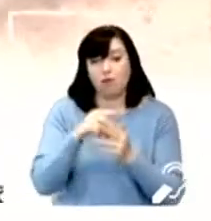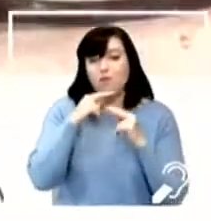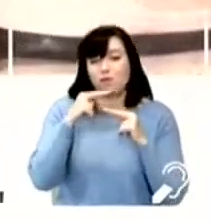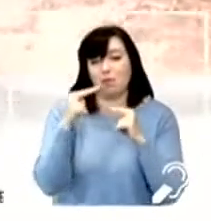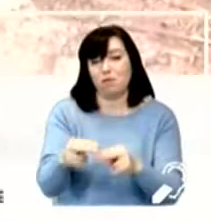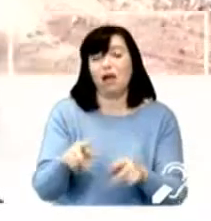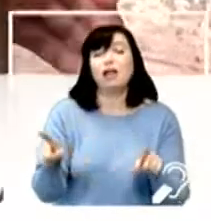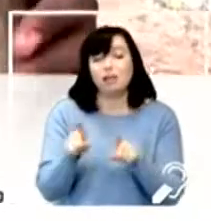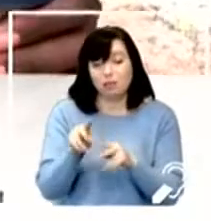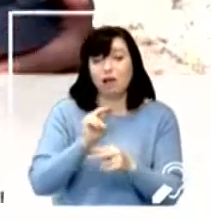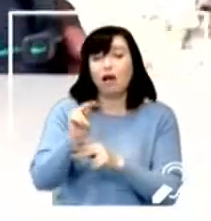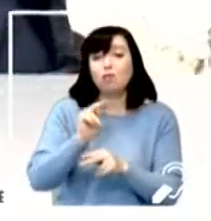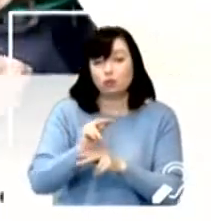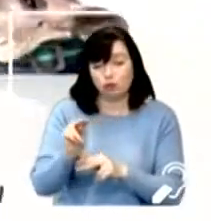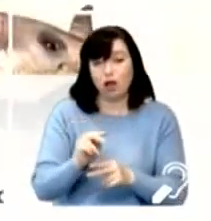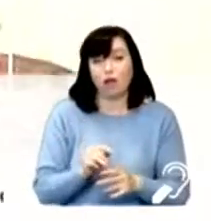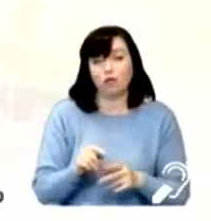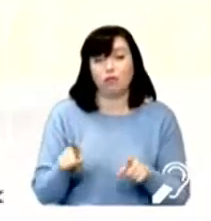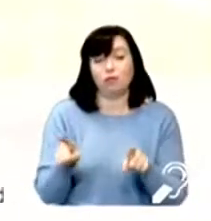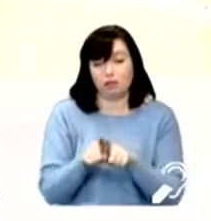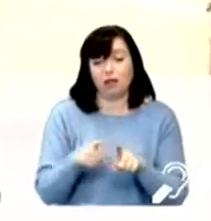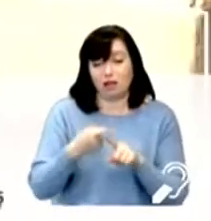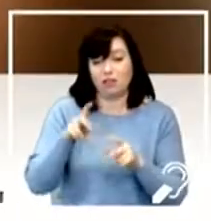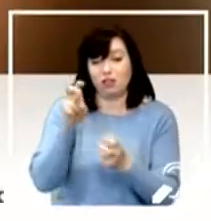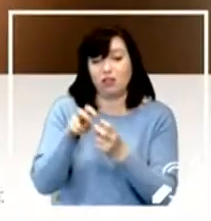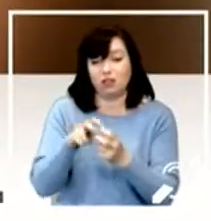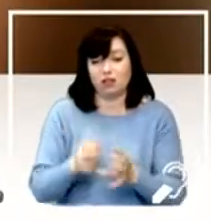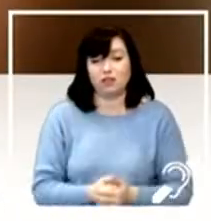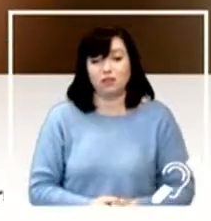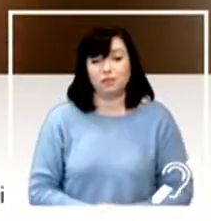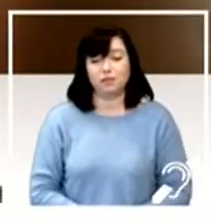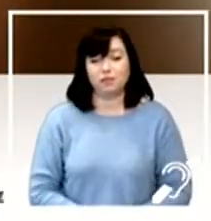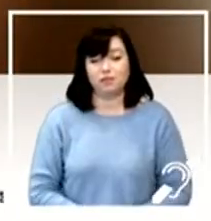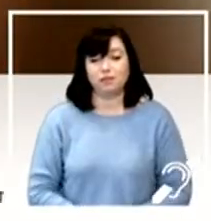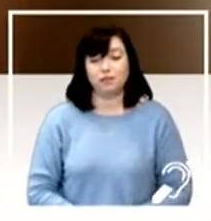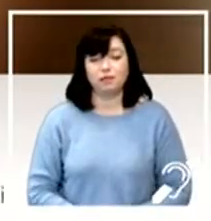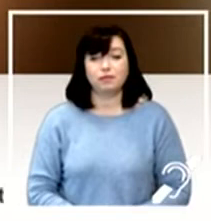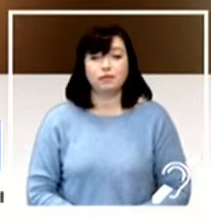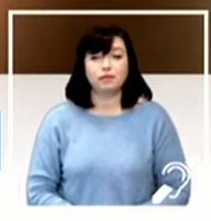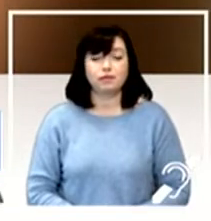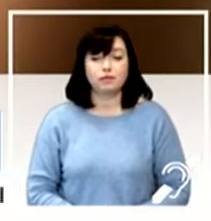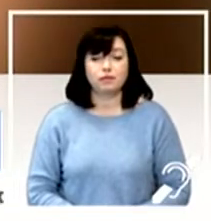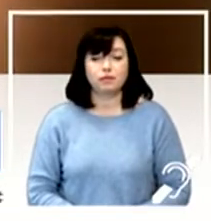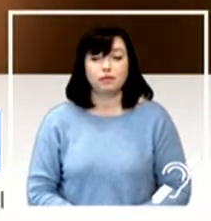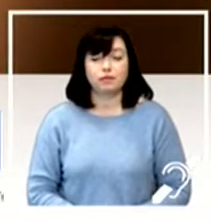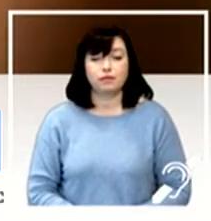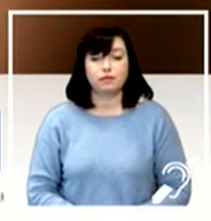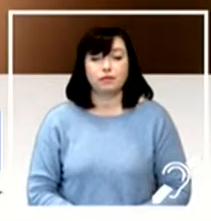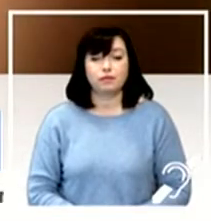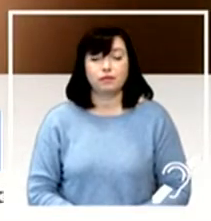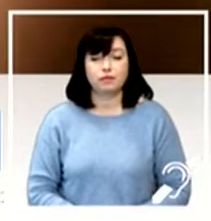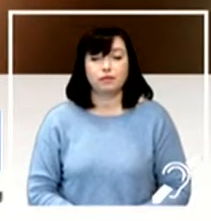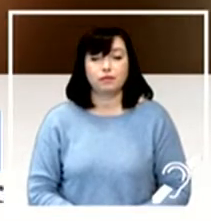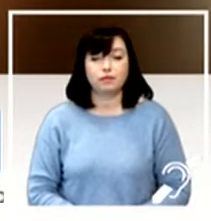se desfășoară antrenamentele acestor șobolani uriași africani. The main reason for choosing this species is that they're relatively